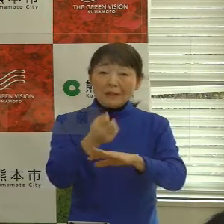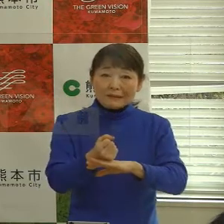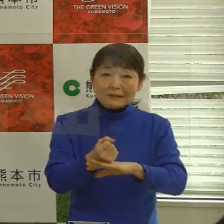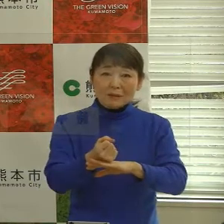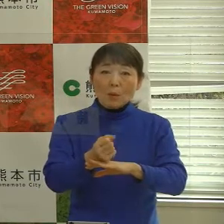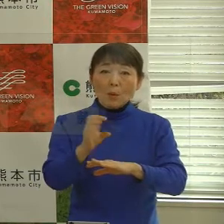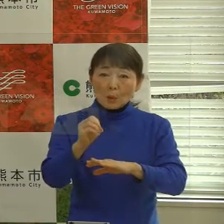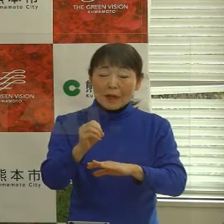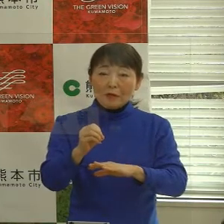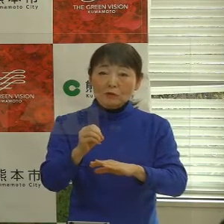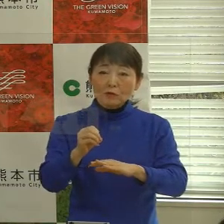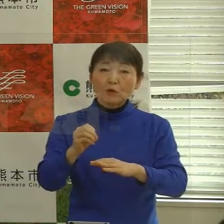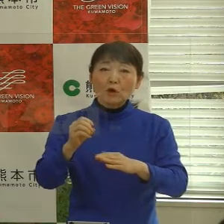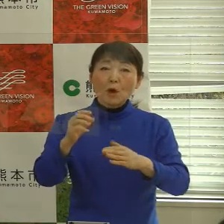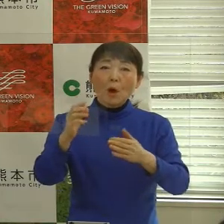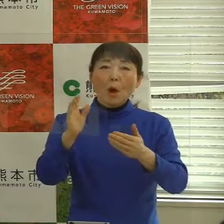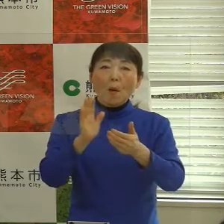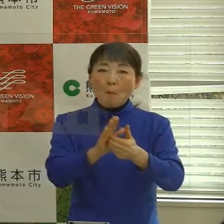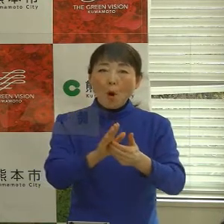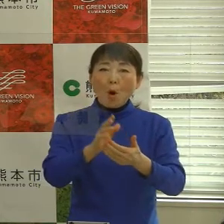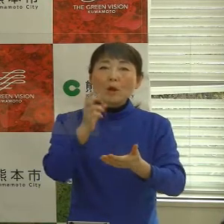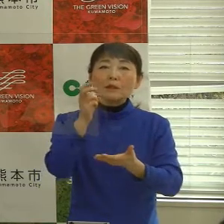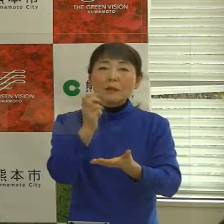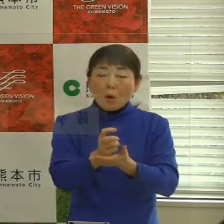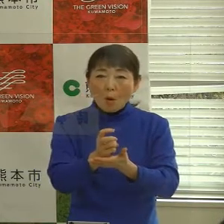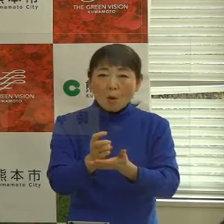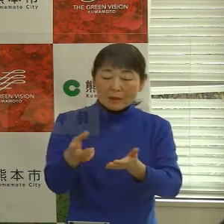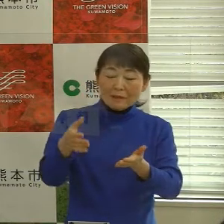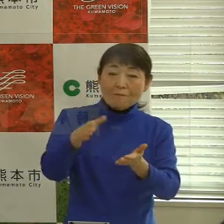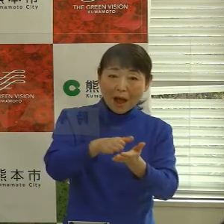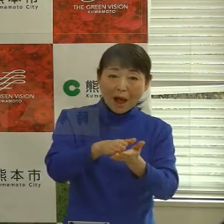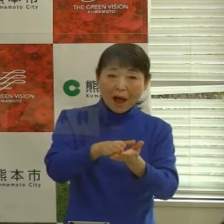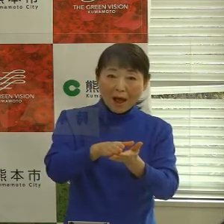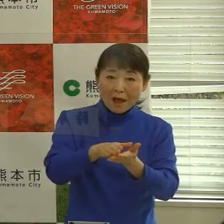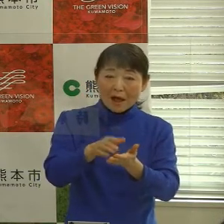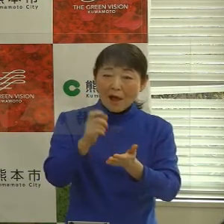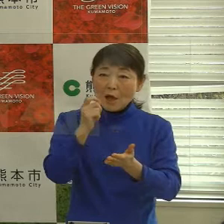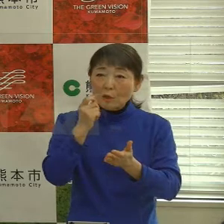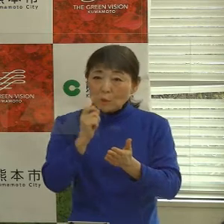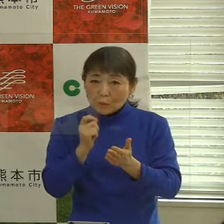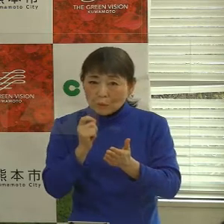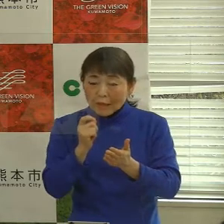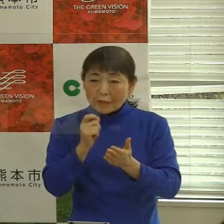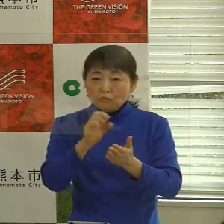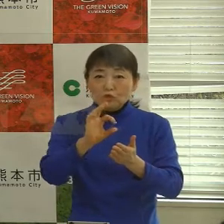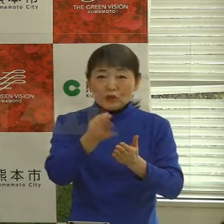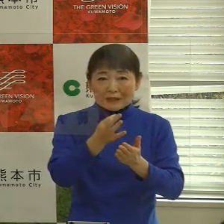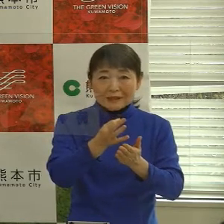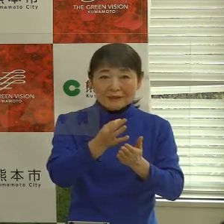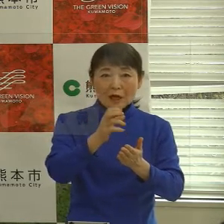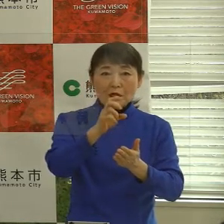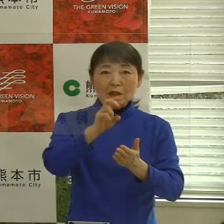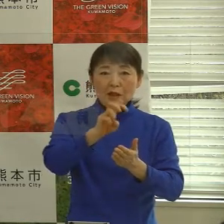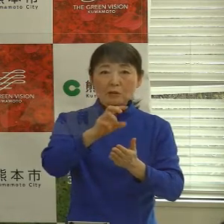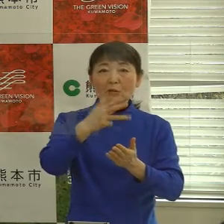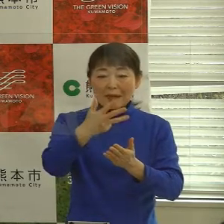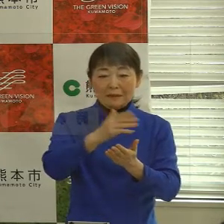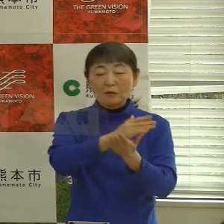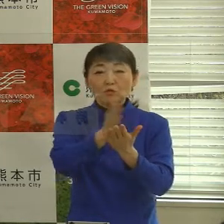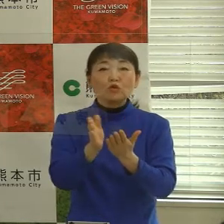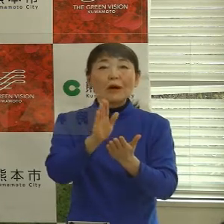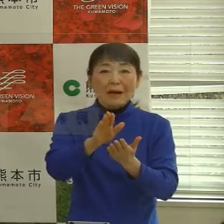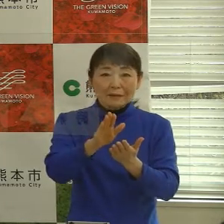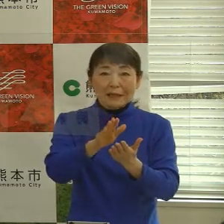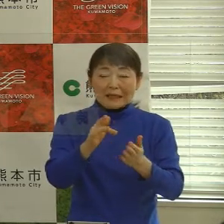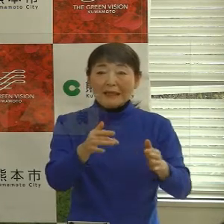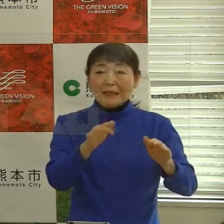に定められているですね、この有害物質っていうのは28物質あるんですが、現在